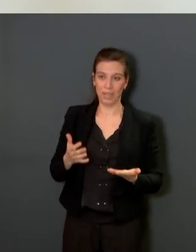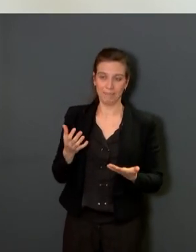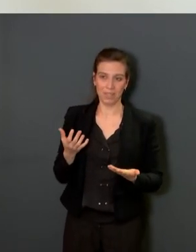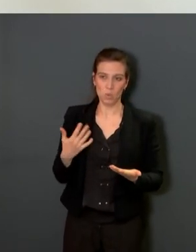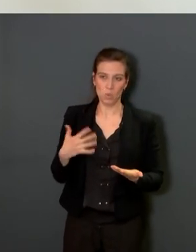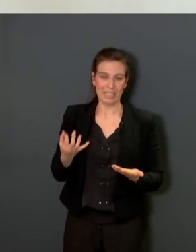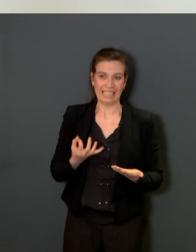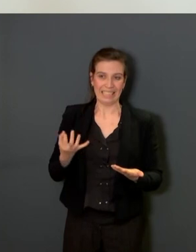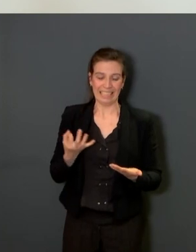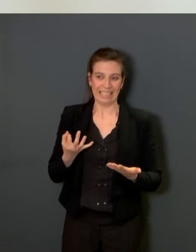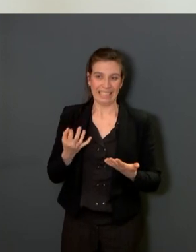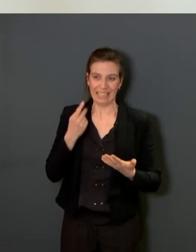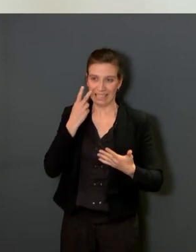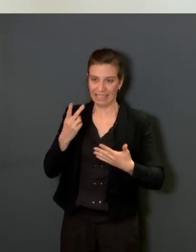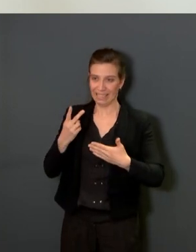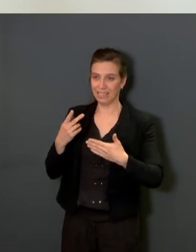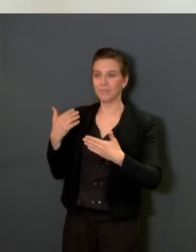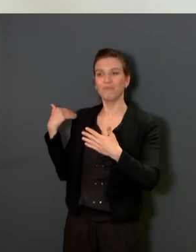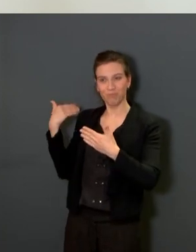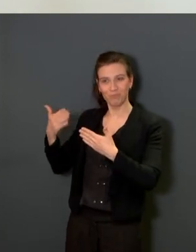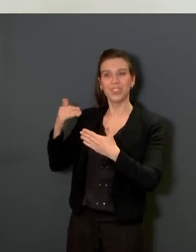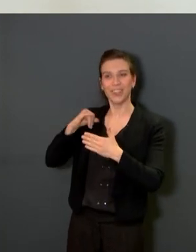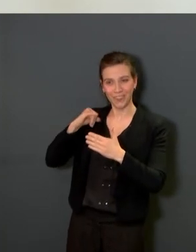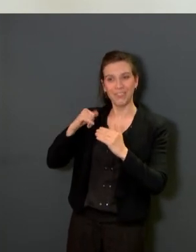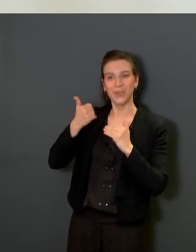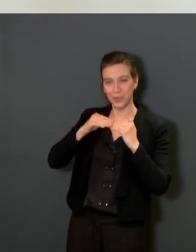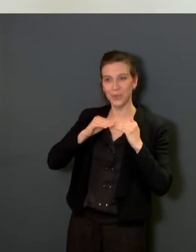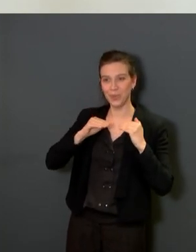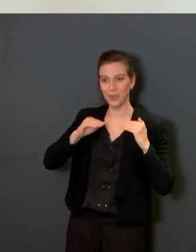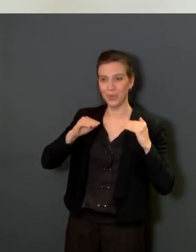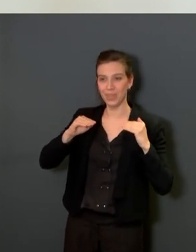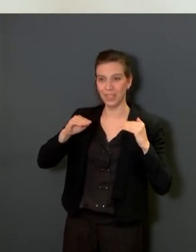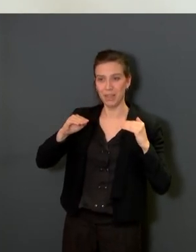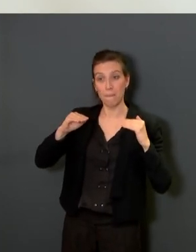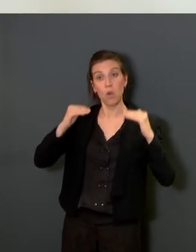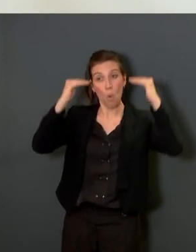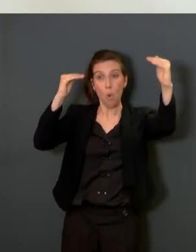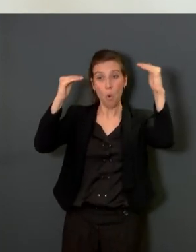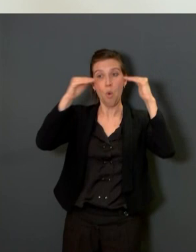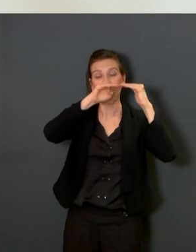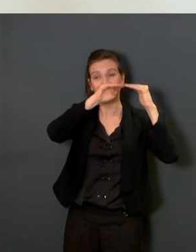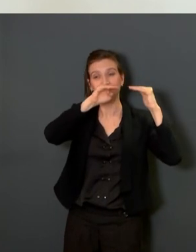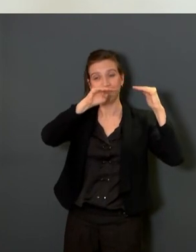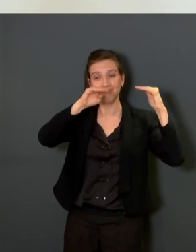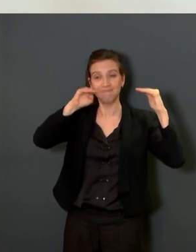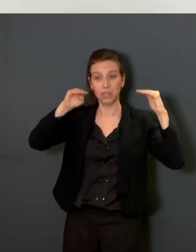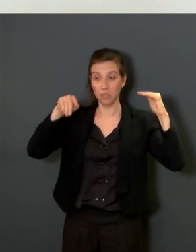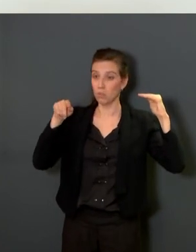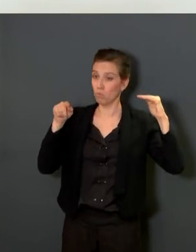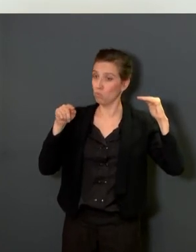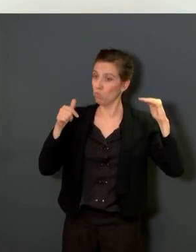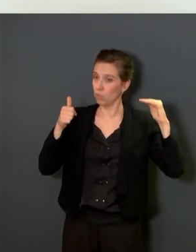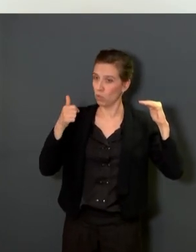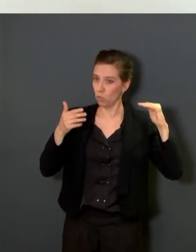zaten waar we in een plateau zaten, een plateau dat redelijk hoog was, maar dat een plateau was, zien